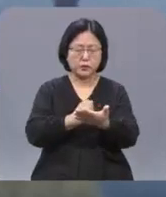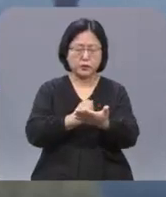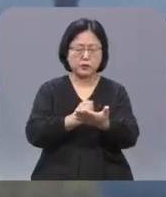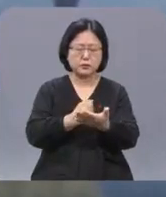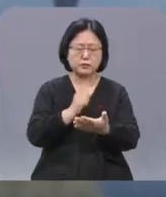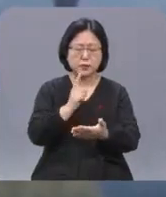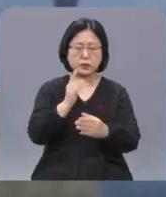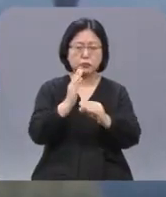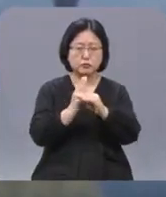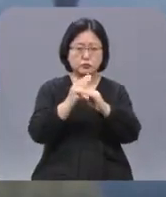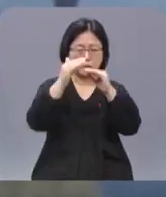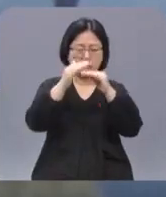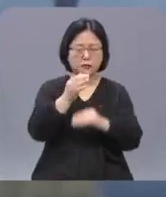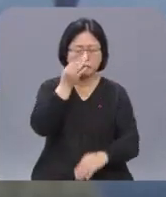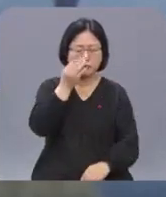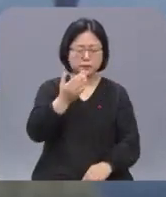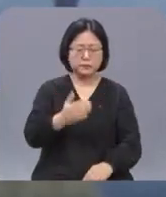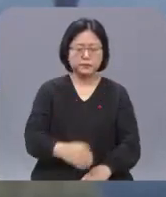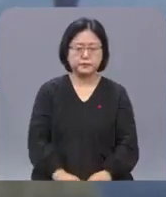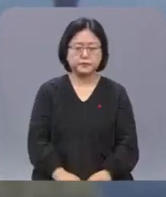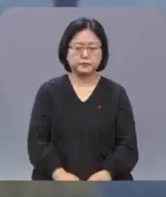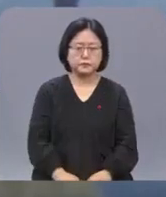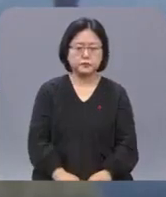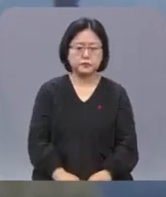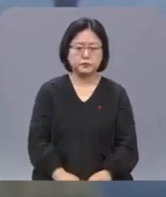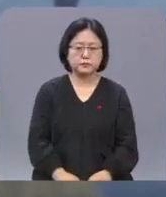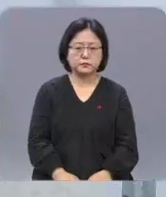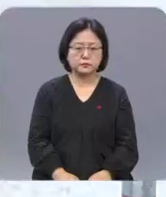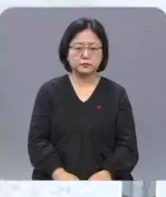나오고 있습니다 김광진 기자가 보도합니다